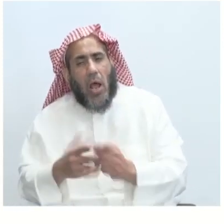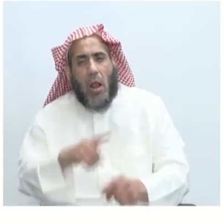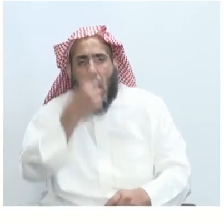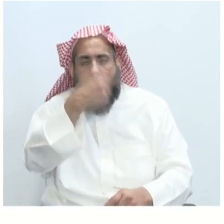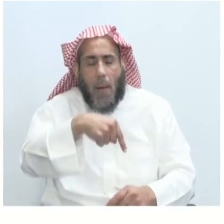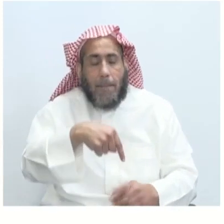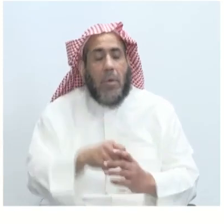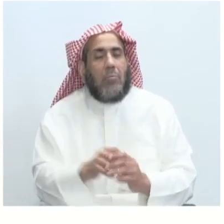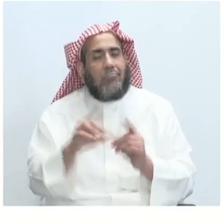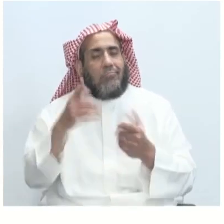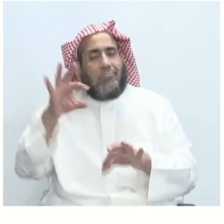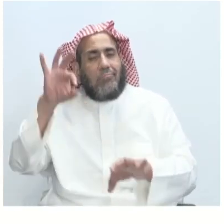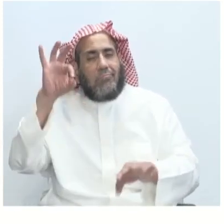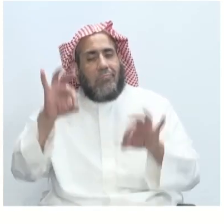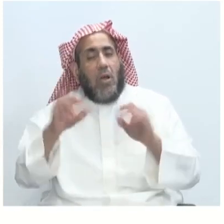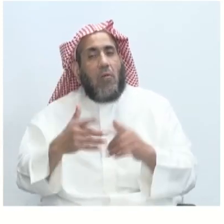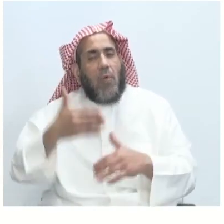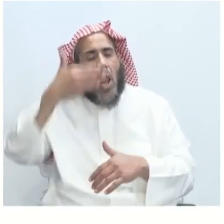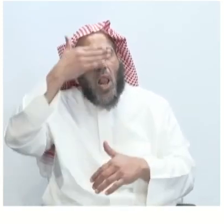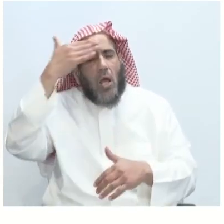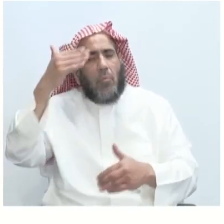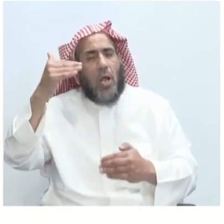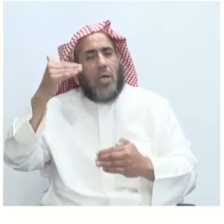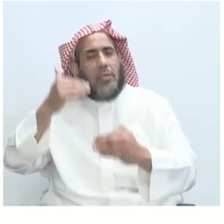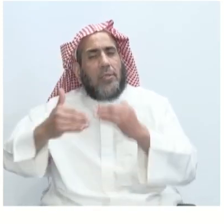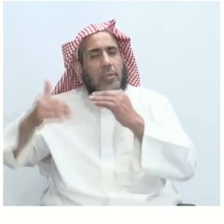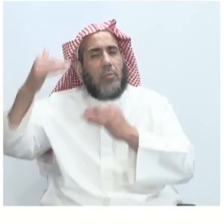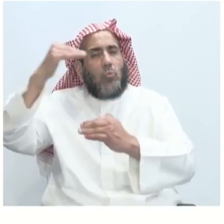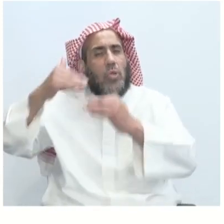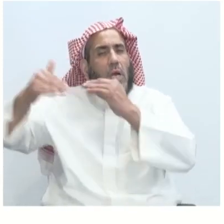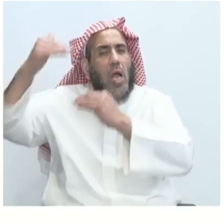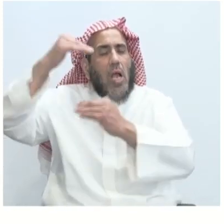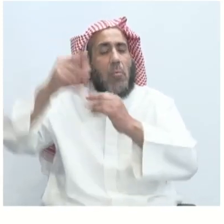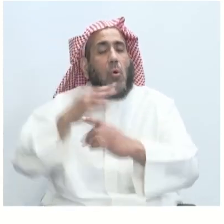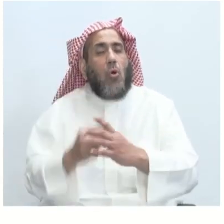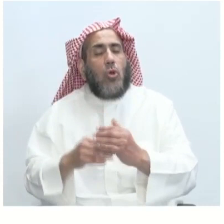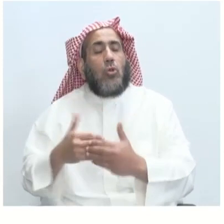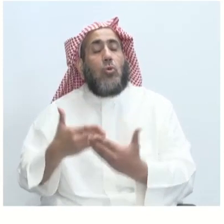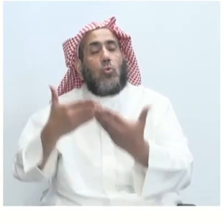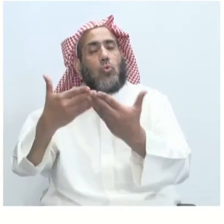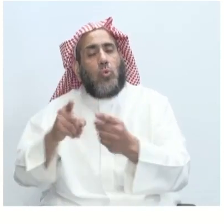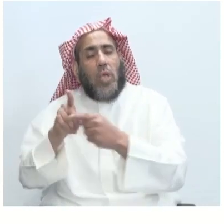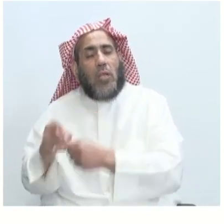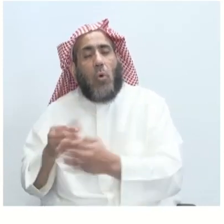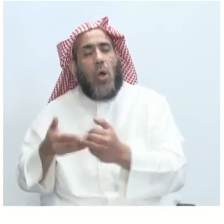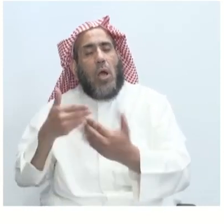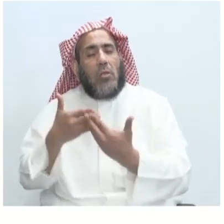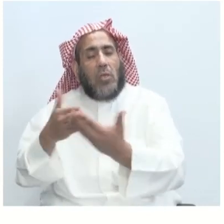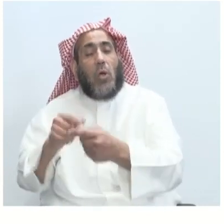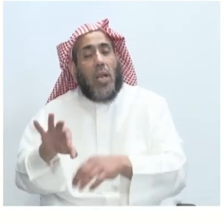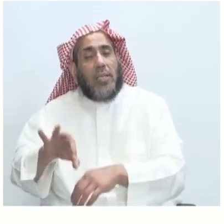الحرام فخ الخبرات المتراكمه لدى الفرد ابنائي وبنات الطلاب تساعده ايضا على